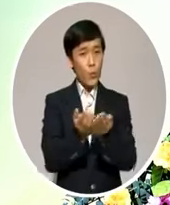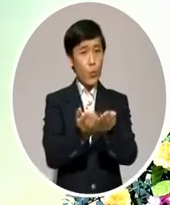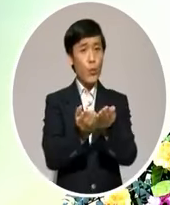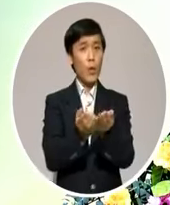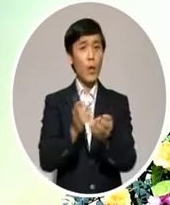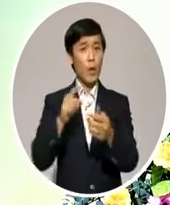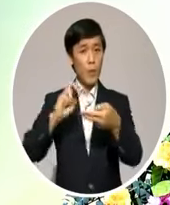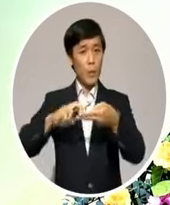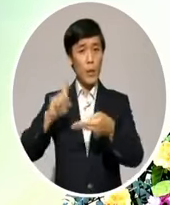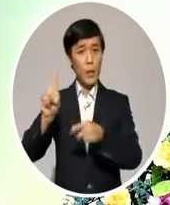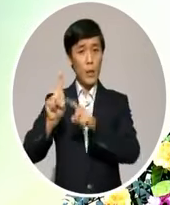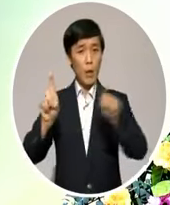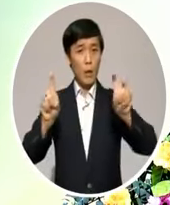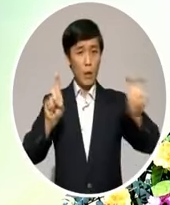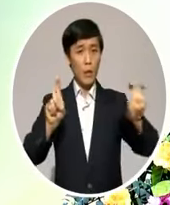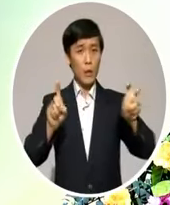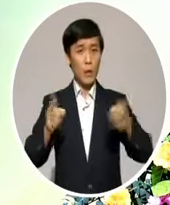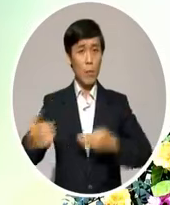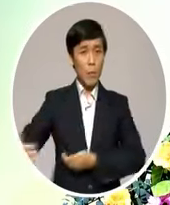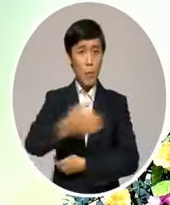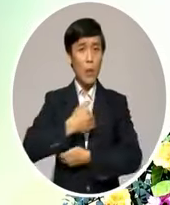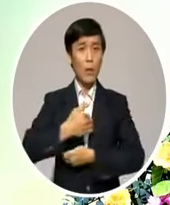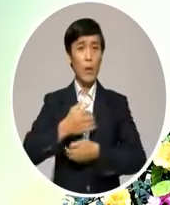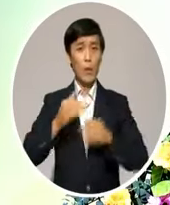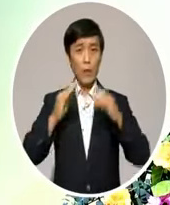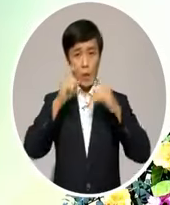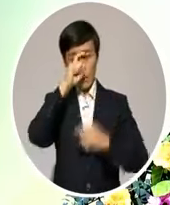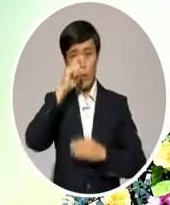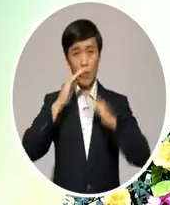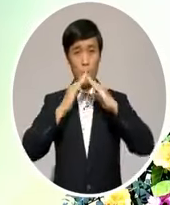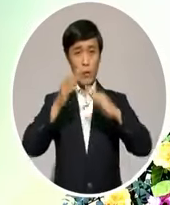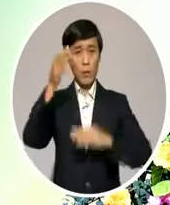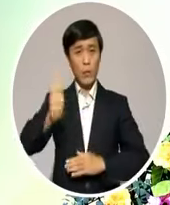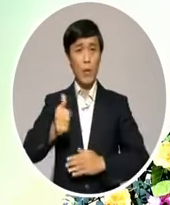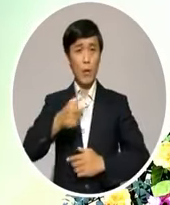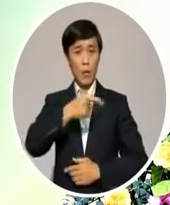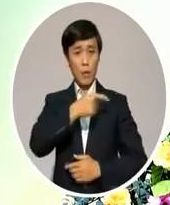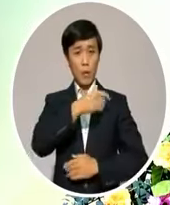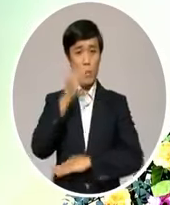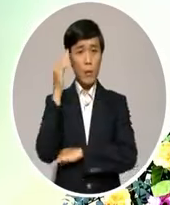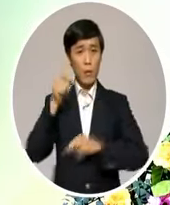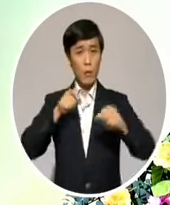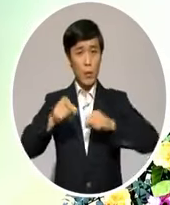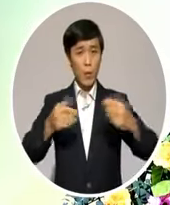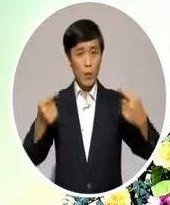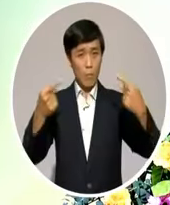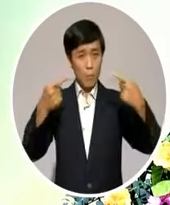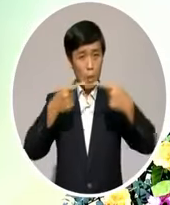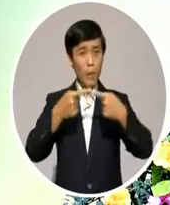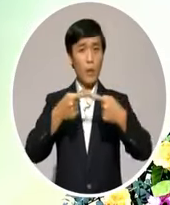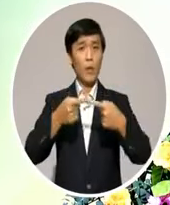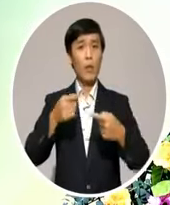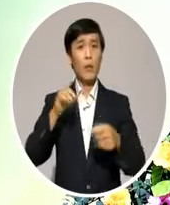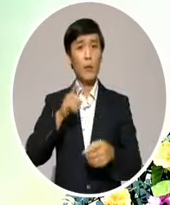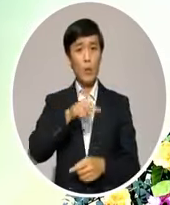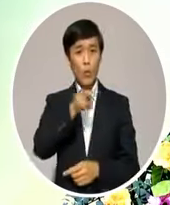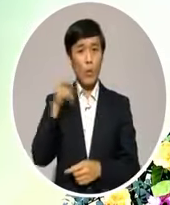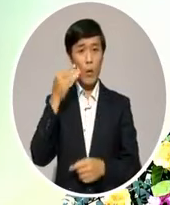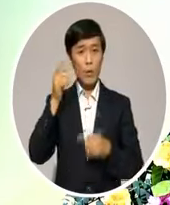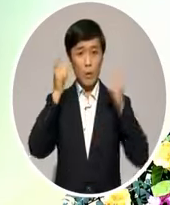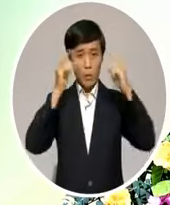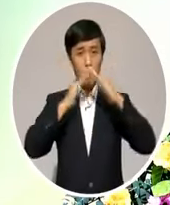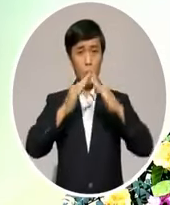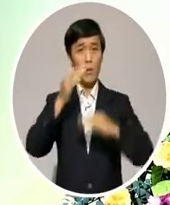来，让我们的四港之间的建设能够无缝接轨，让我们过去市民听得准那些看不得准那